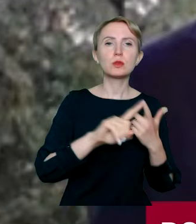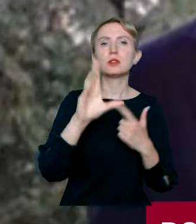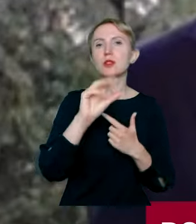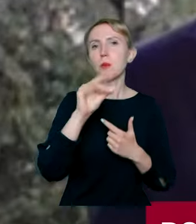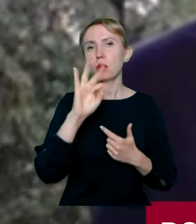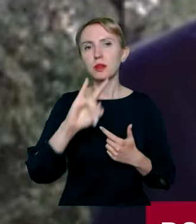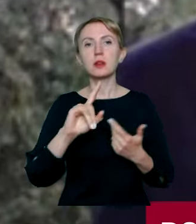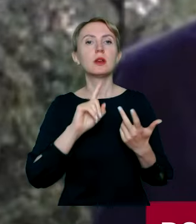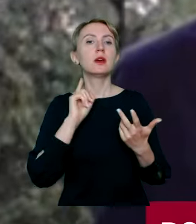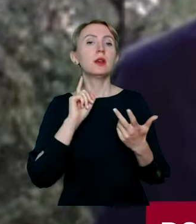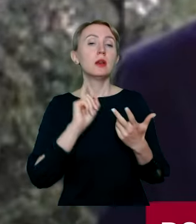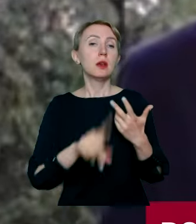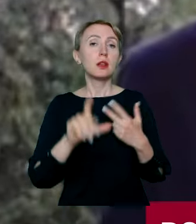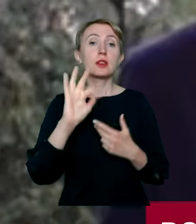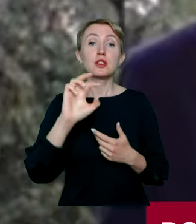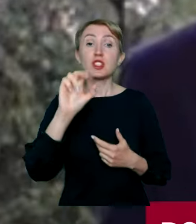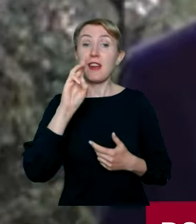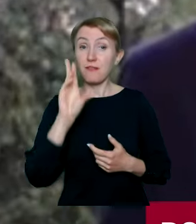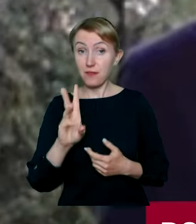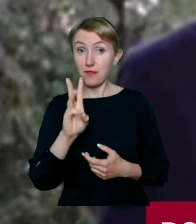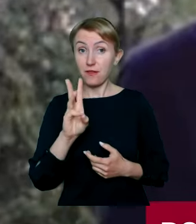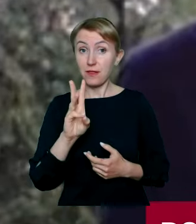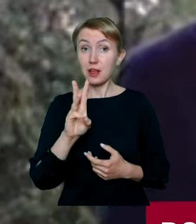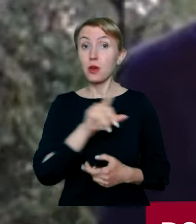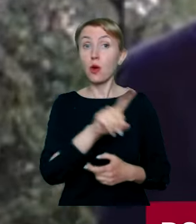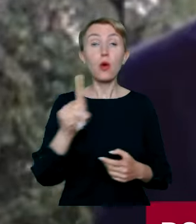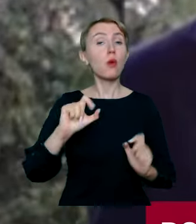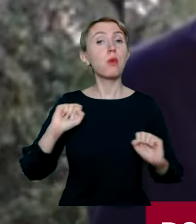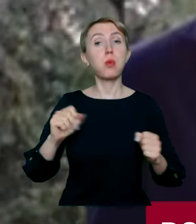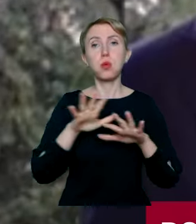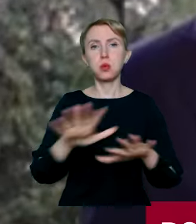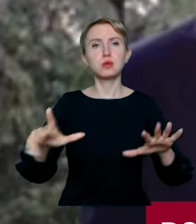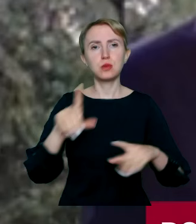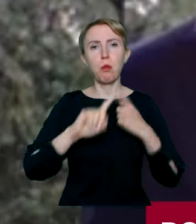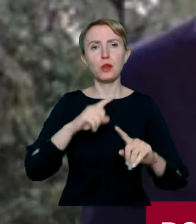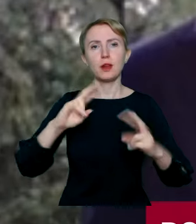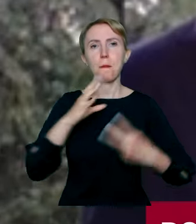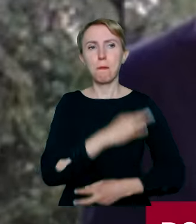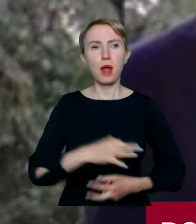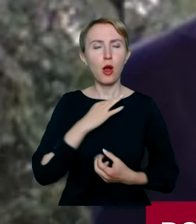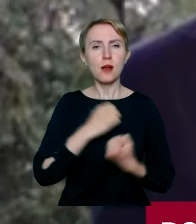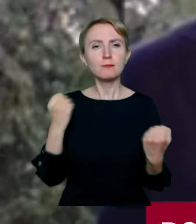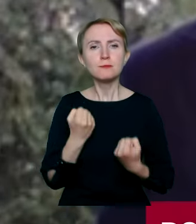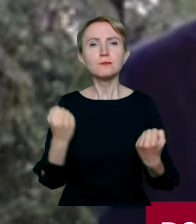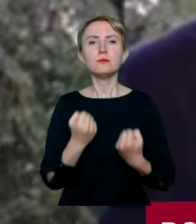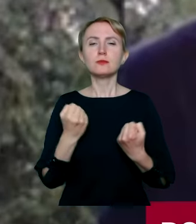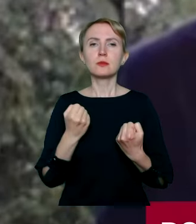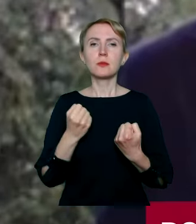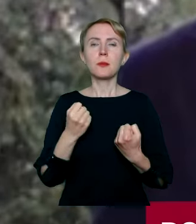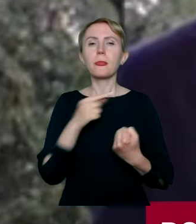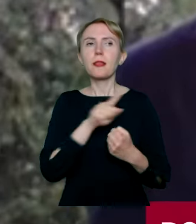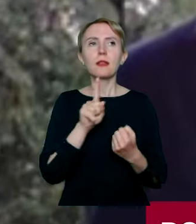jak Tczew, jest taka inwazja polityków Platformy, taka determinacja i takie wpychanie